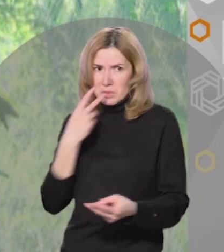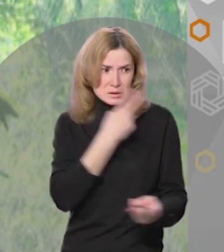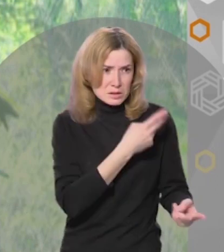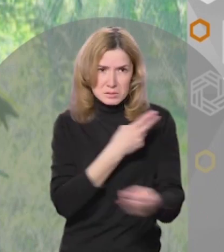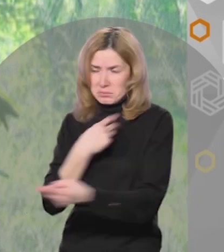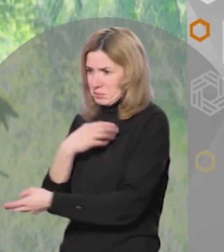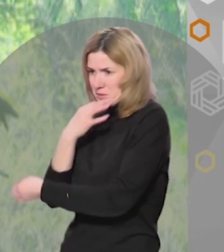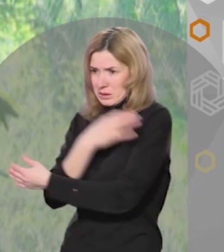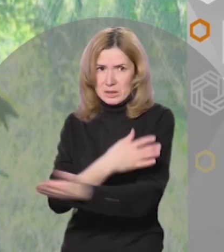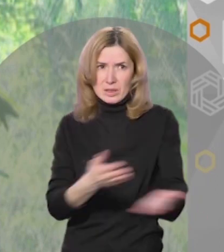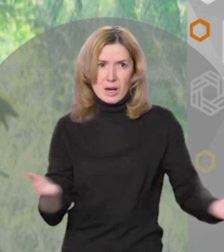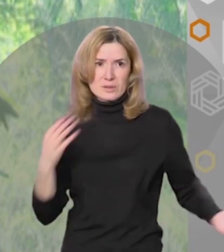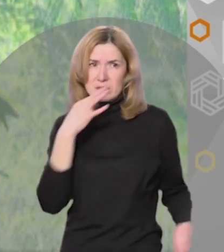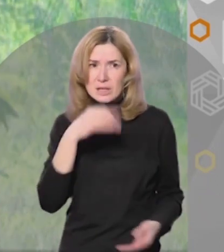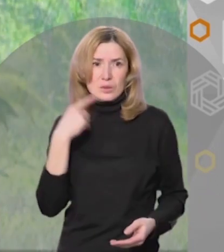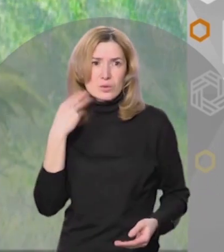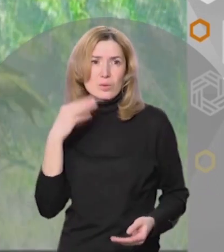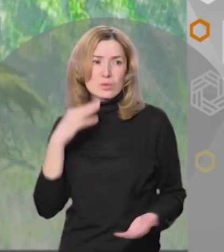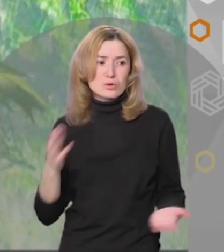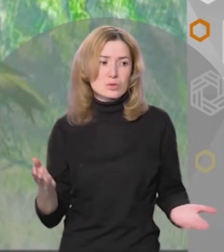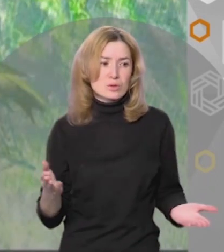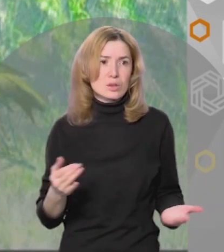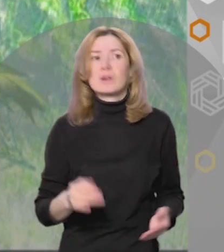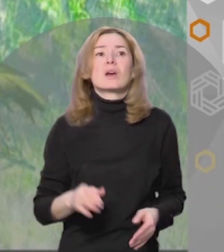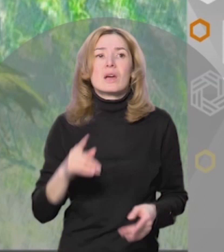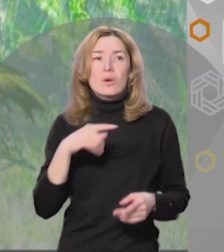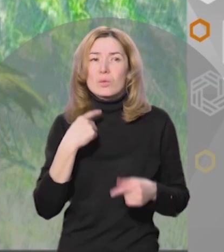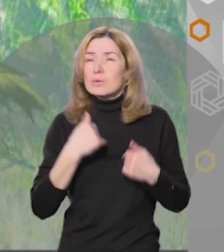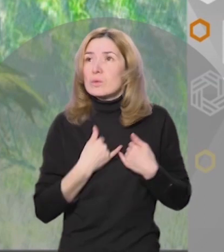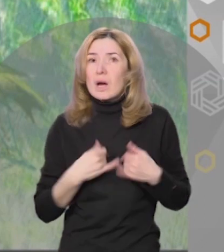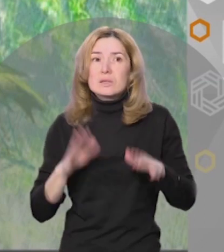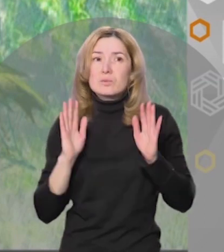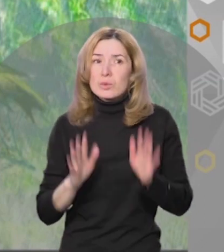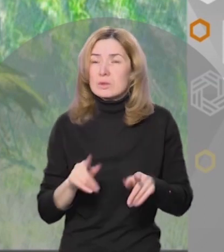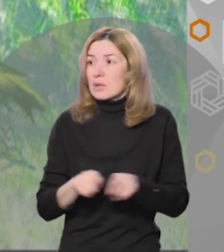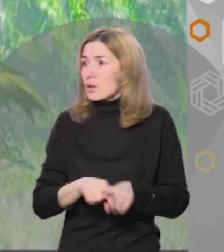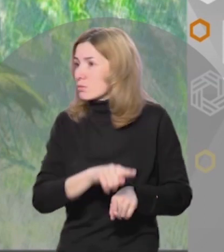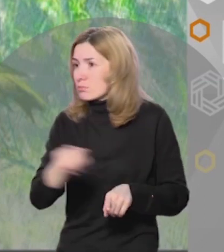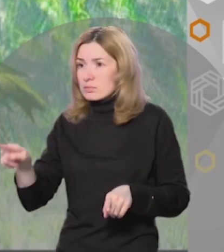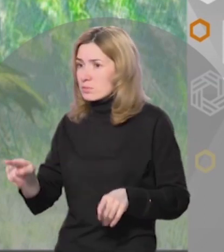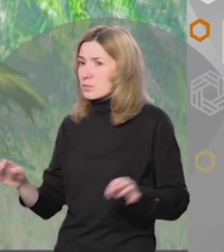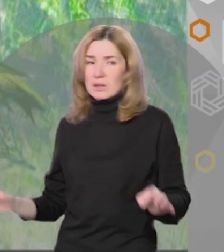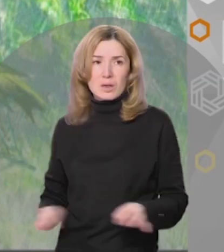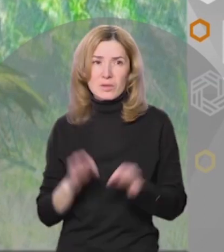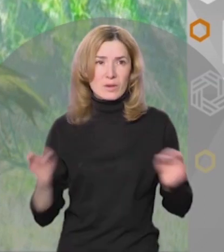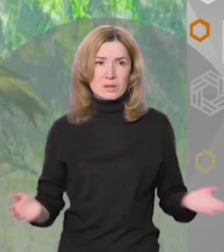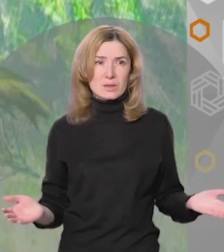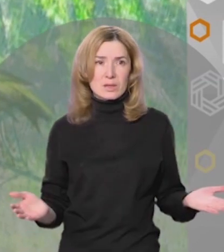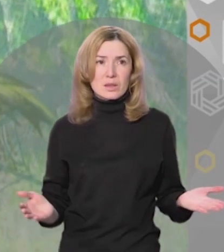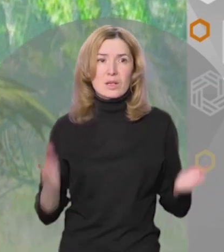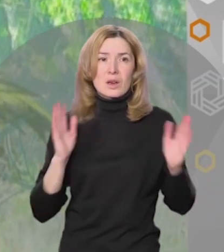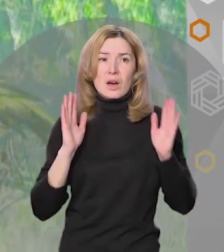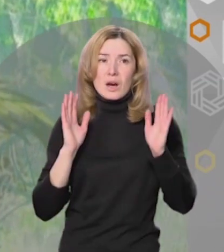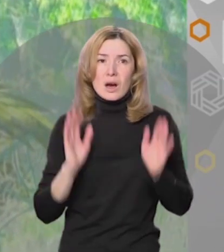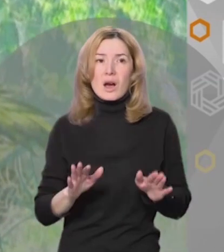маргариток посадим лебеду. Вдоль изгороди у нас будет расти куриная слепота. У